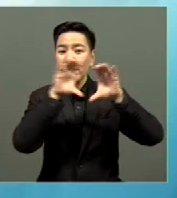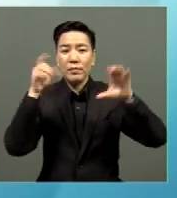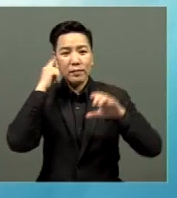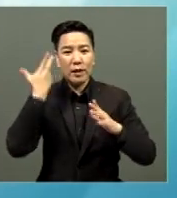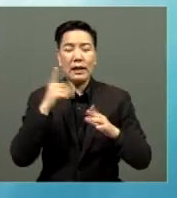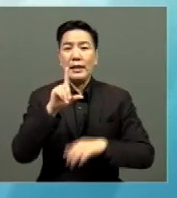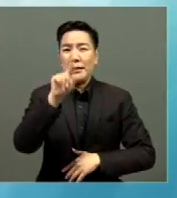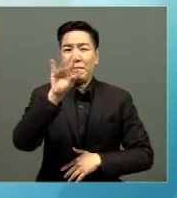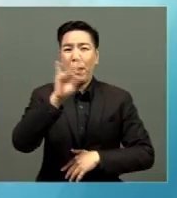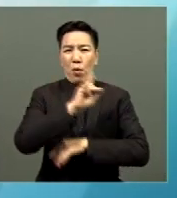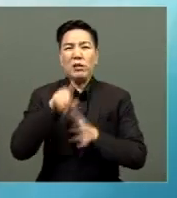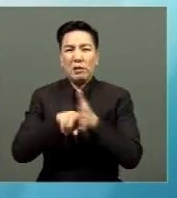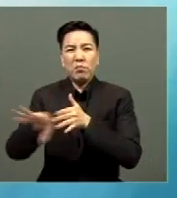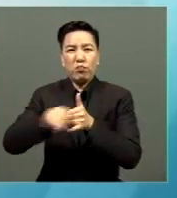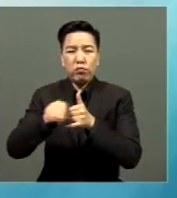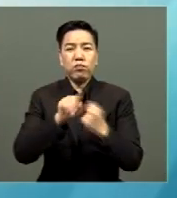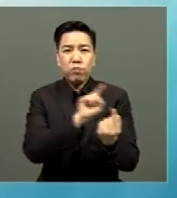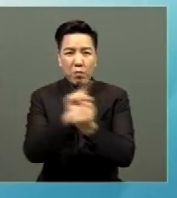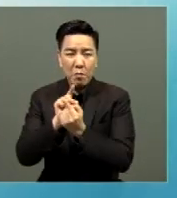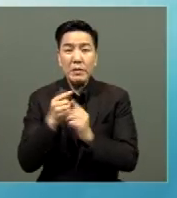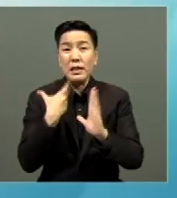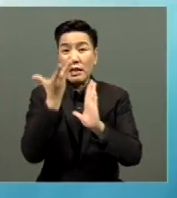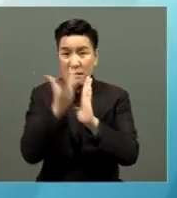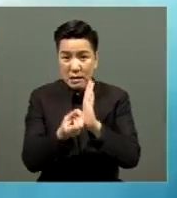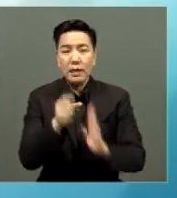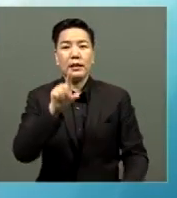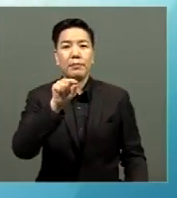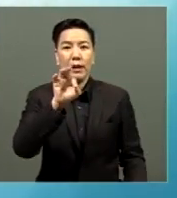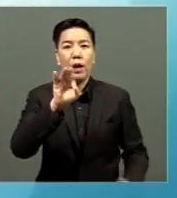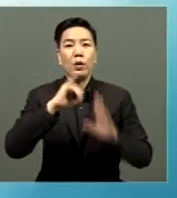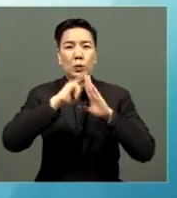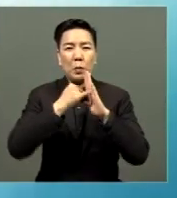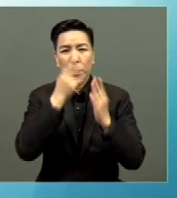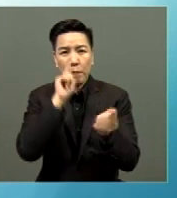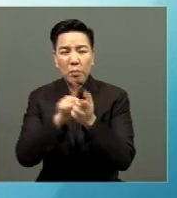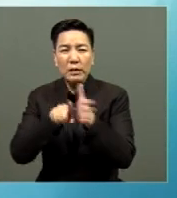จังหวัดต้องขอบคุณรุมจังหวัดนี้นะครับแล้วก็ก็ให้กำลังใจแรงเชียร์กับทางจังหวัดที่มีรายงานในช่วง28วันที่ผ่านมานะครับถึงแม้จะเหลืออยู่ 29